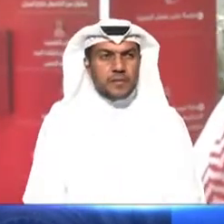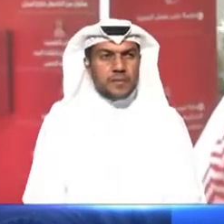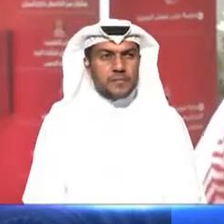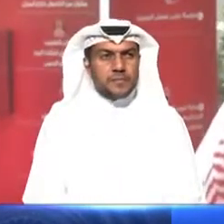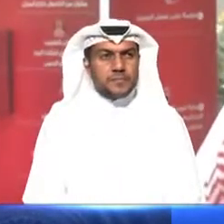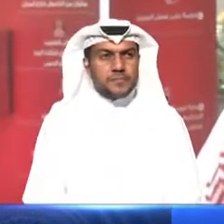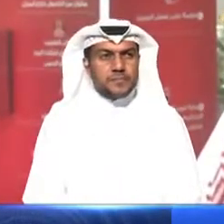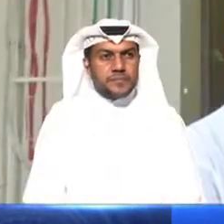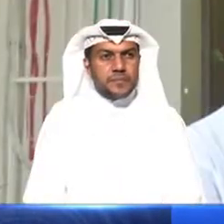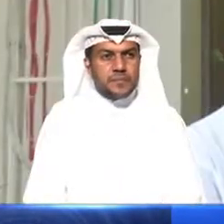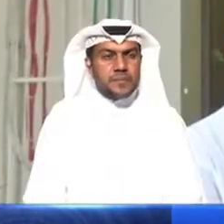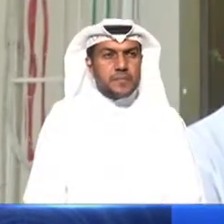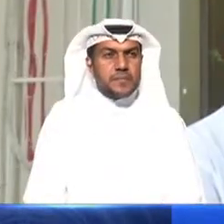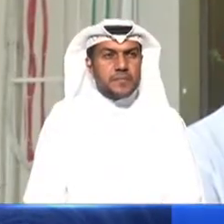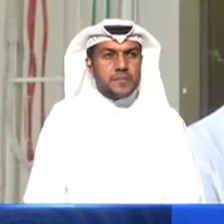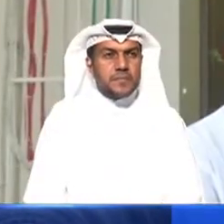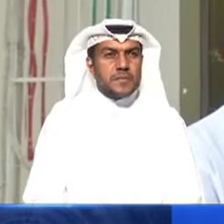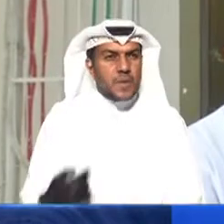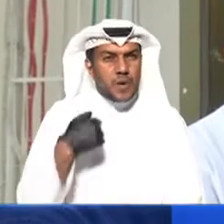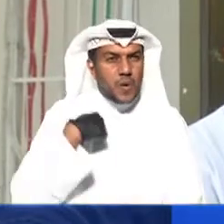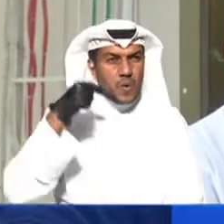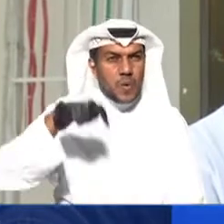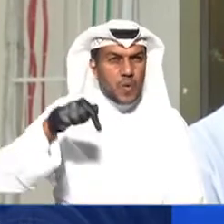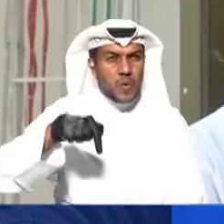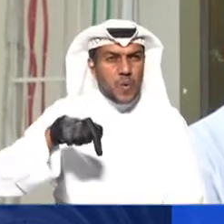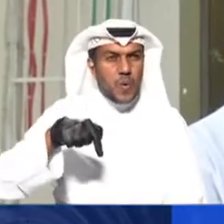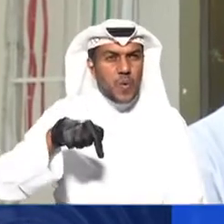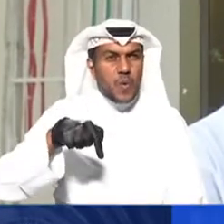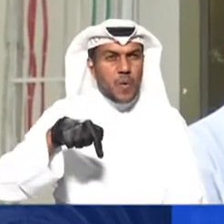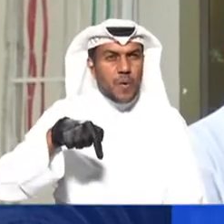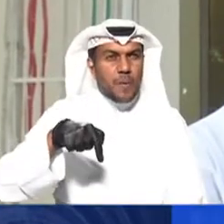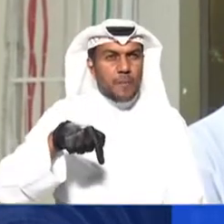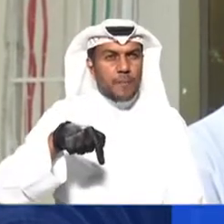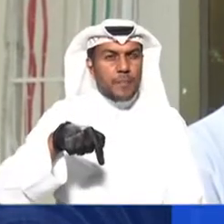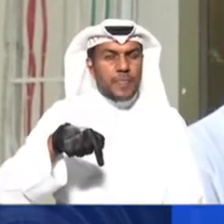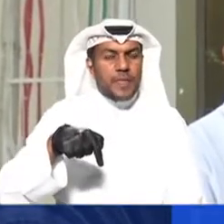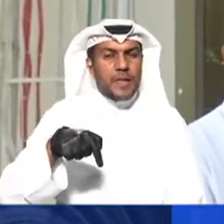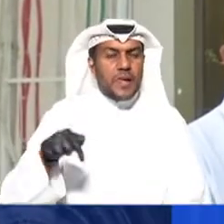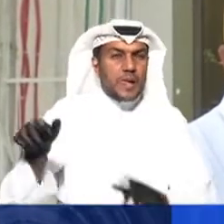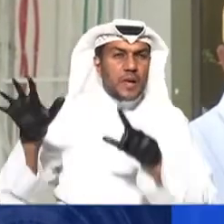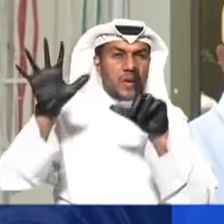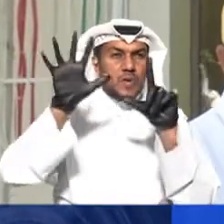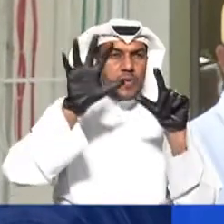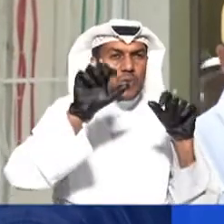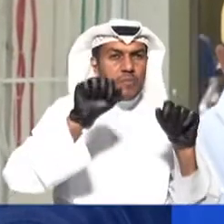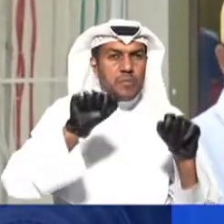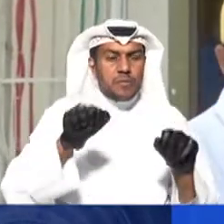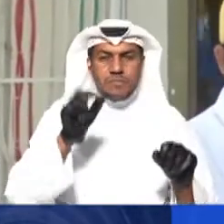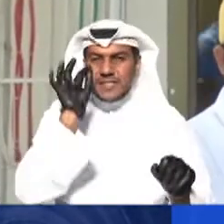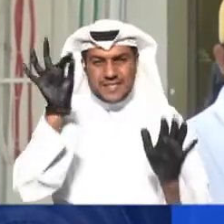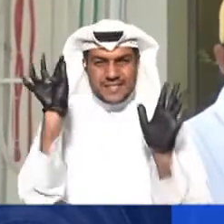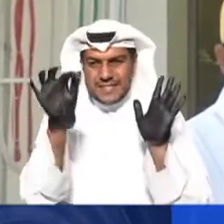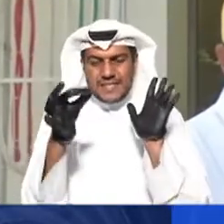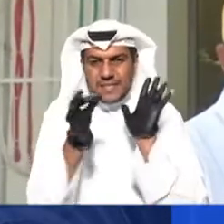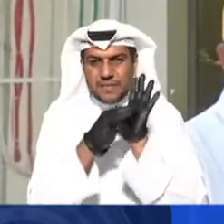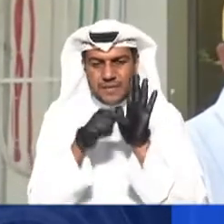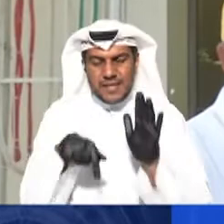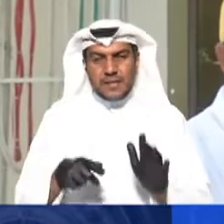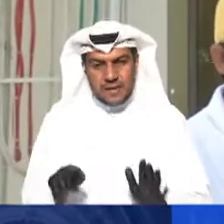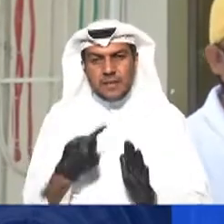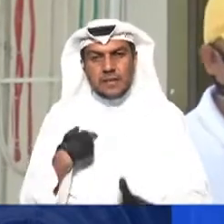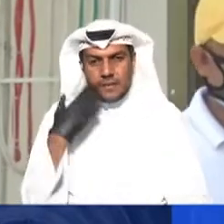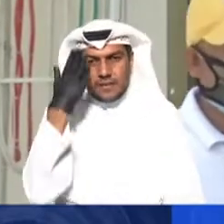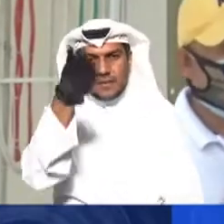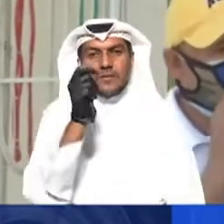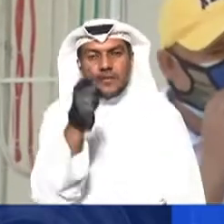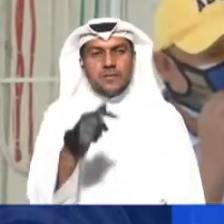طول البيت. اليوم لانه صار لي اسبوع كامل ما شرينا اغراض الجمعيه، اليوم انا جايه اشتري اغراض، كل